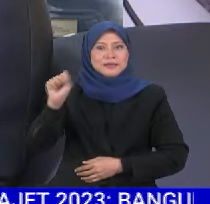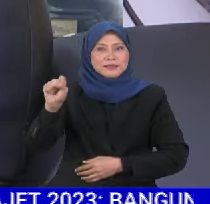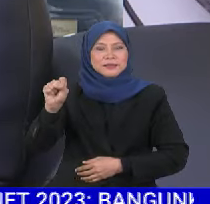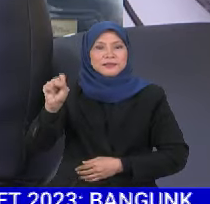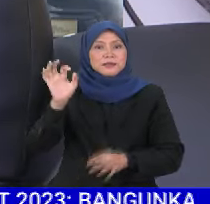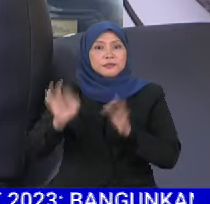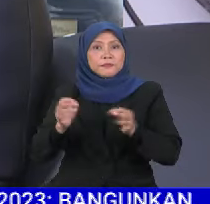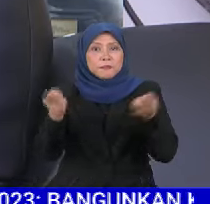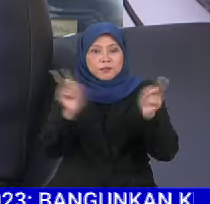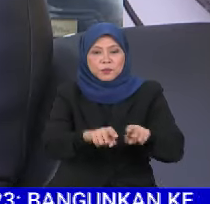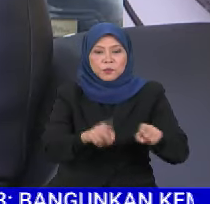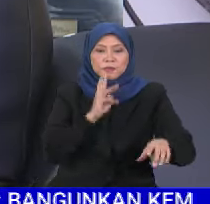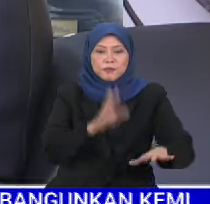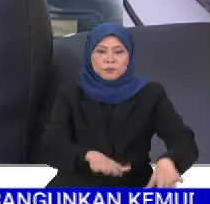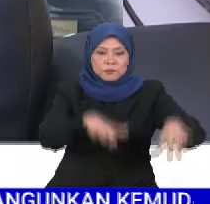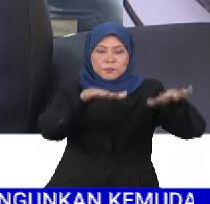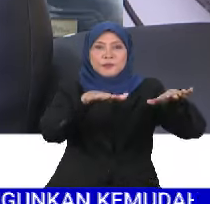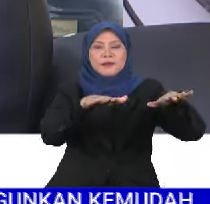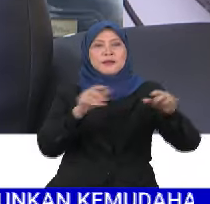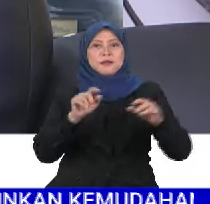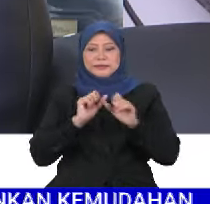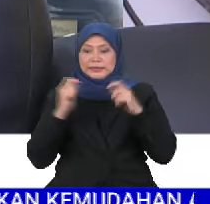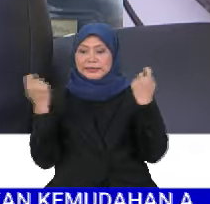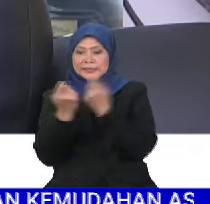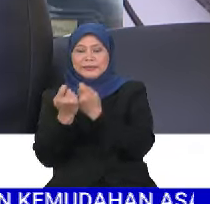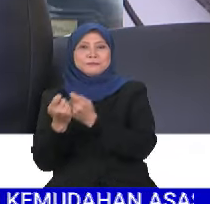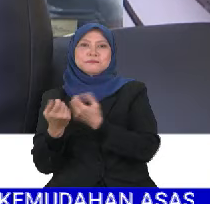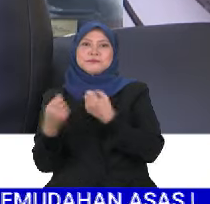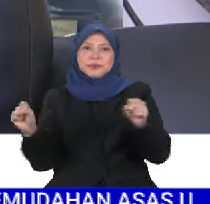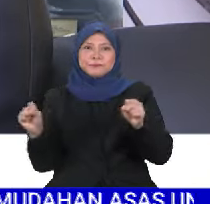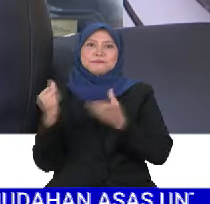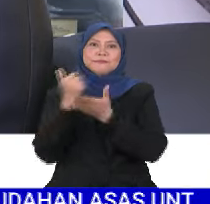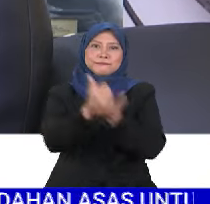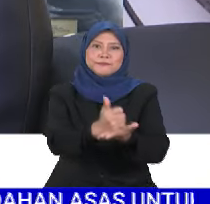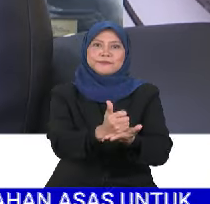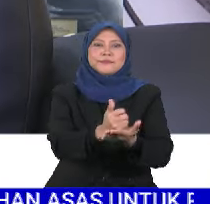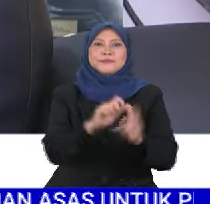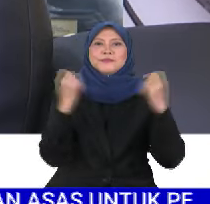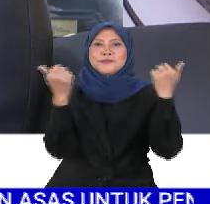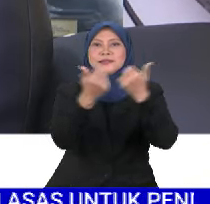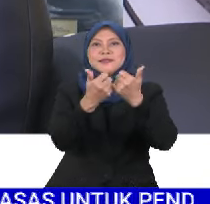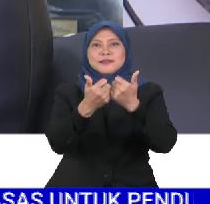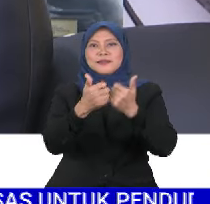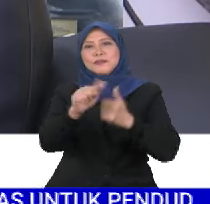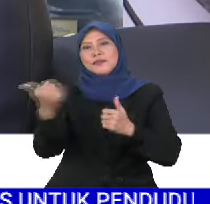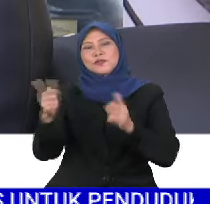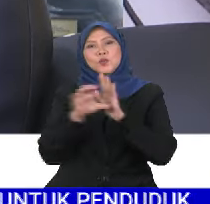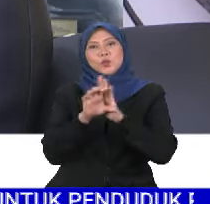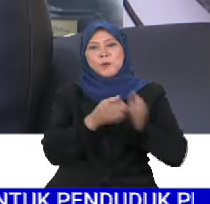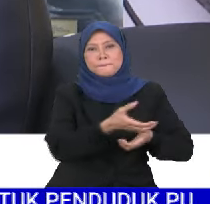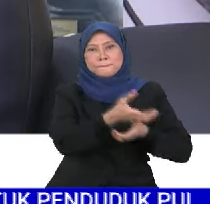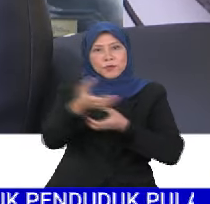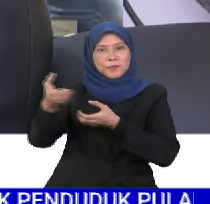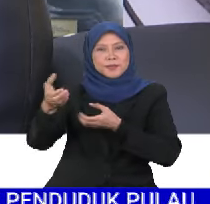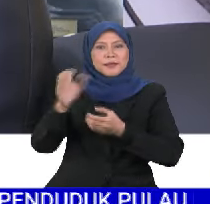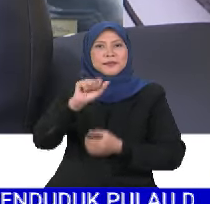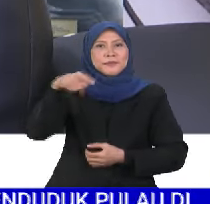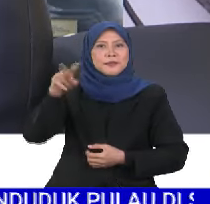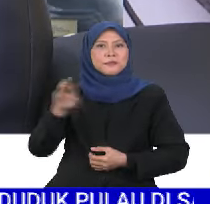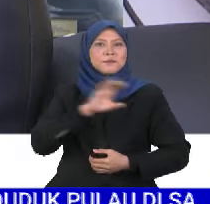berlaku hujan lebat, banjir dan sebagainya, mereka ini akan bersedialah untuk membantu agensi-agensi yang lain seperti bomba, pertahanan